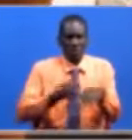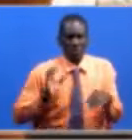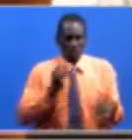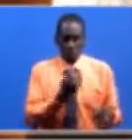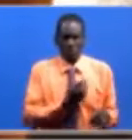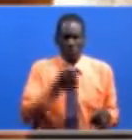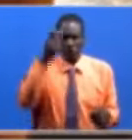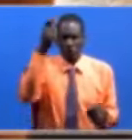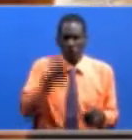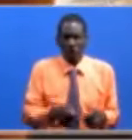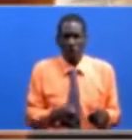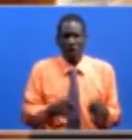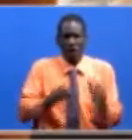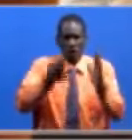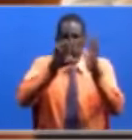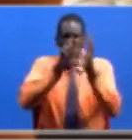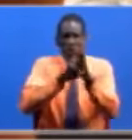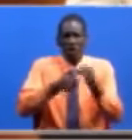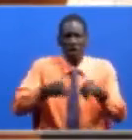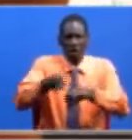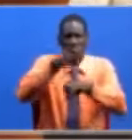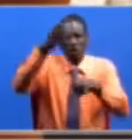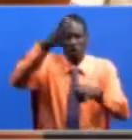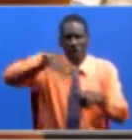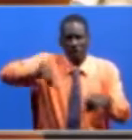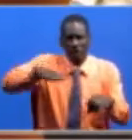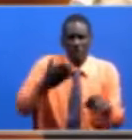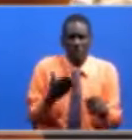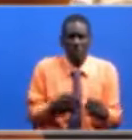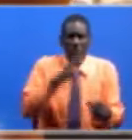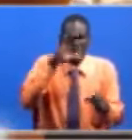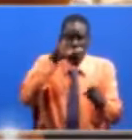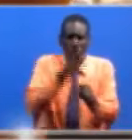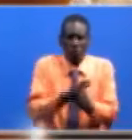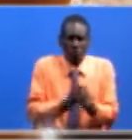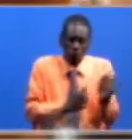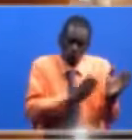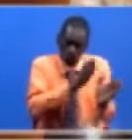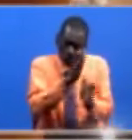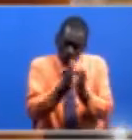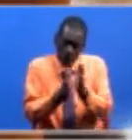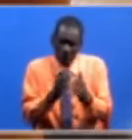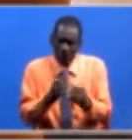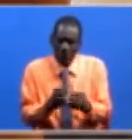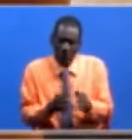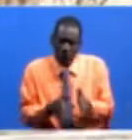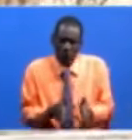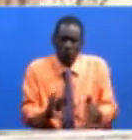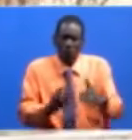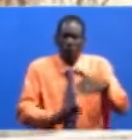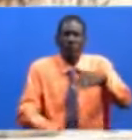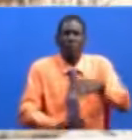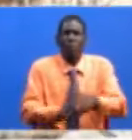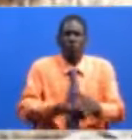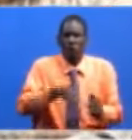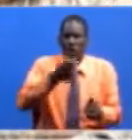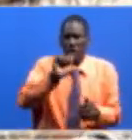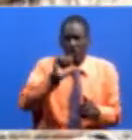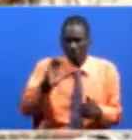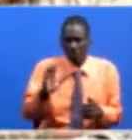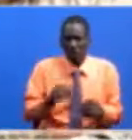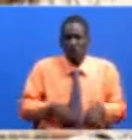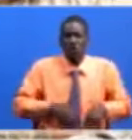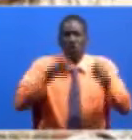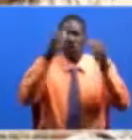kamati ya haki na masuala ya kisheria katika bunge la kitaifa ikiahidi kunyoosha mkono wa msaada kwa EACC. Kulingana